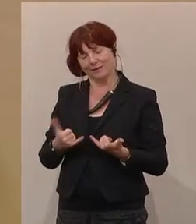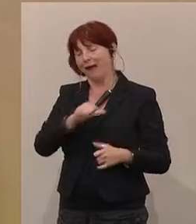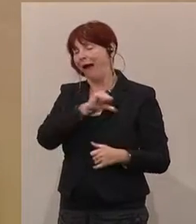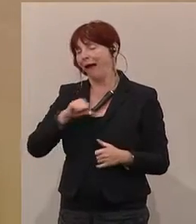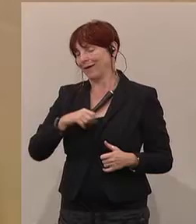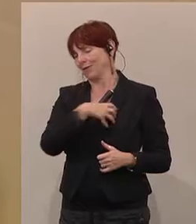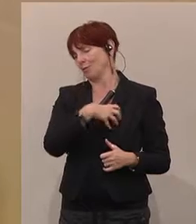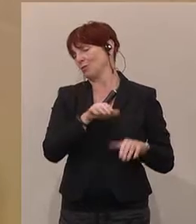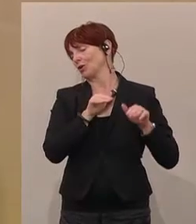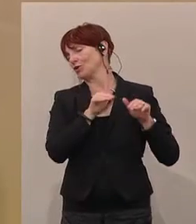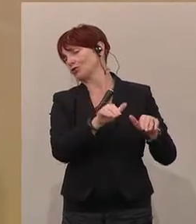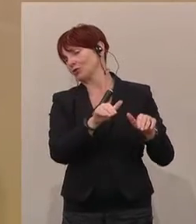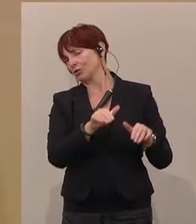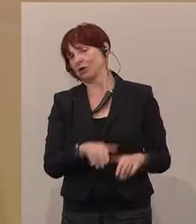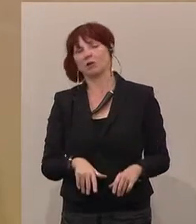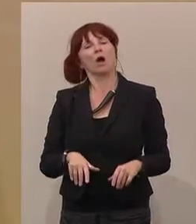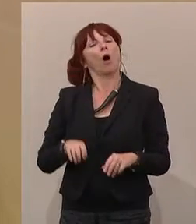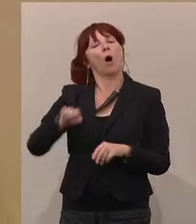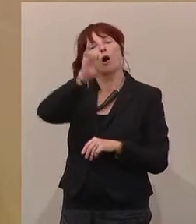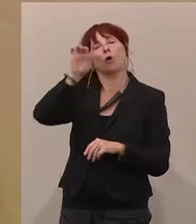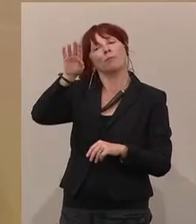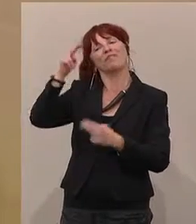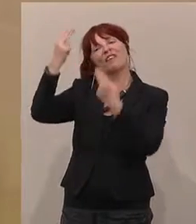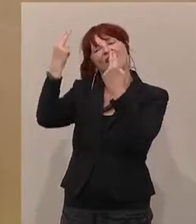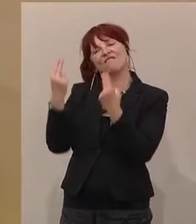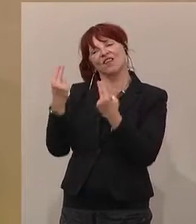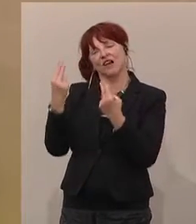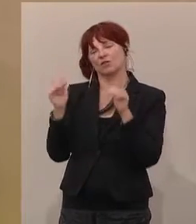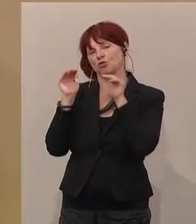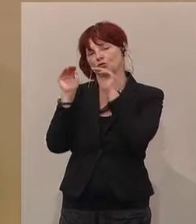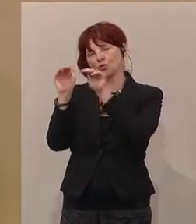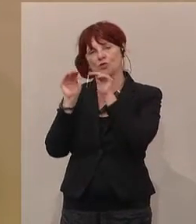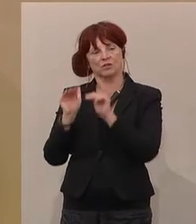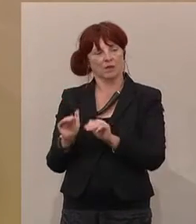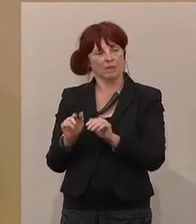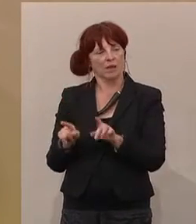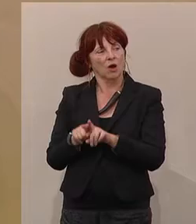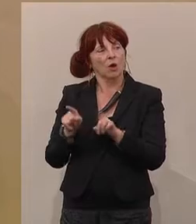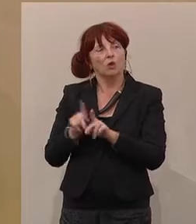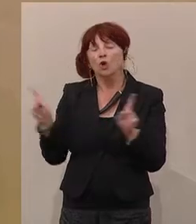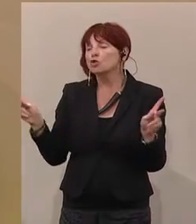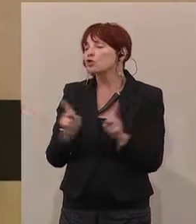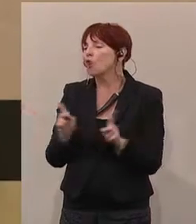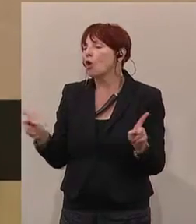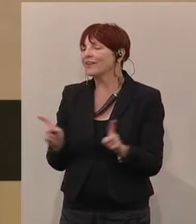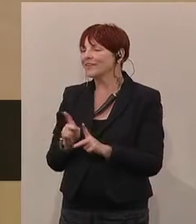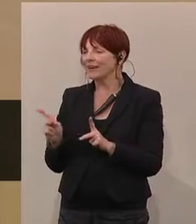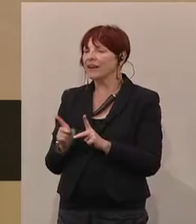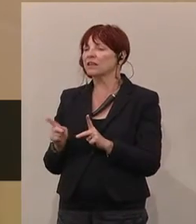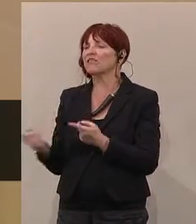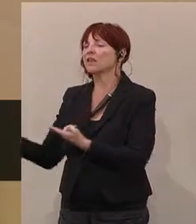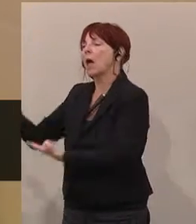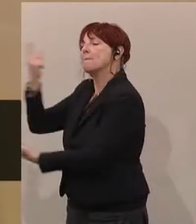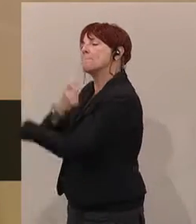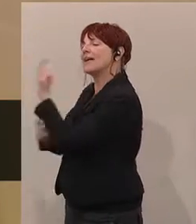schützen, die Werte Europas schützen und jetzt nicht zulassen, dass illegale Migration übers Mittelmeer stattfindet und Menschen vielleicht auch